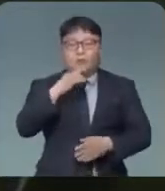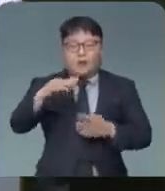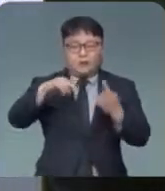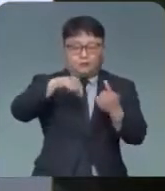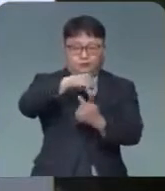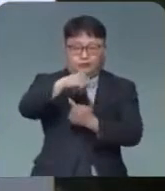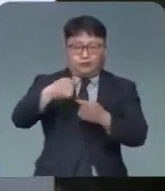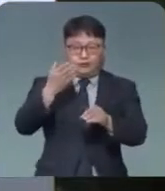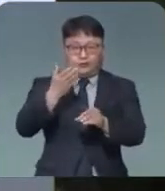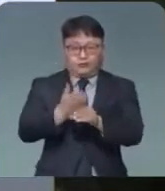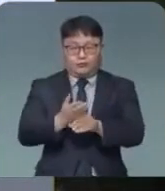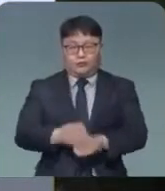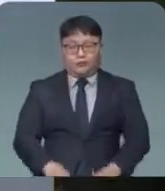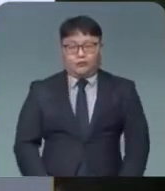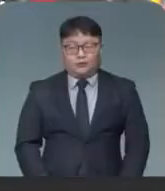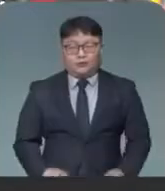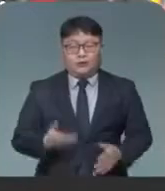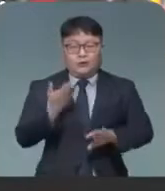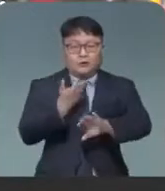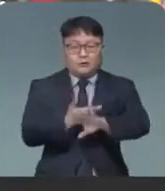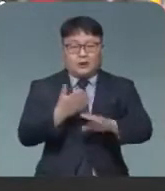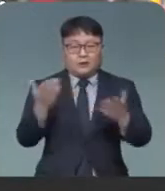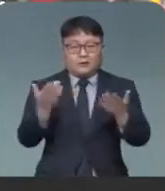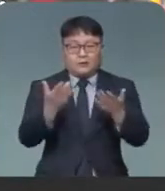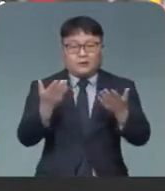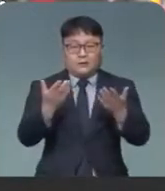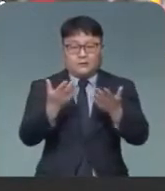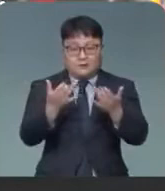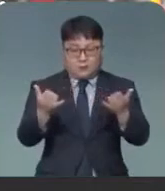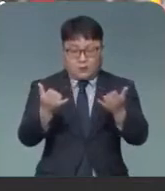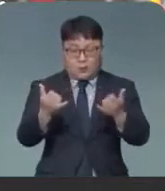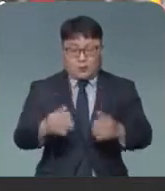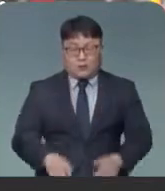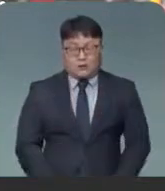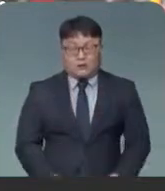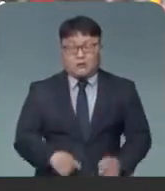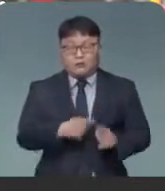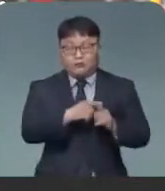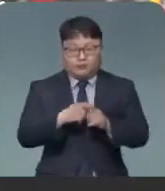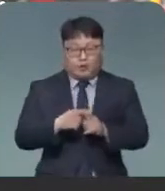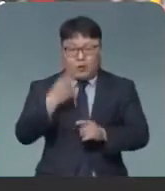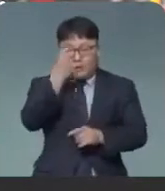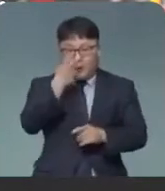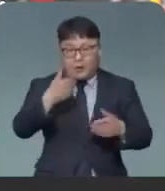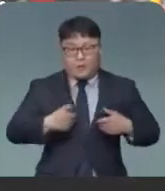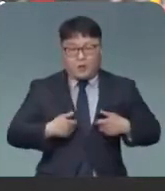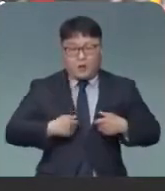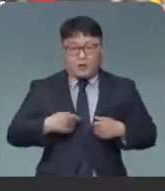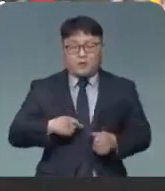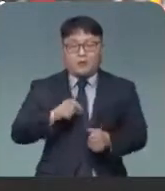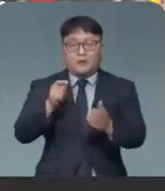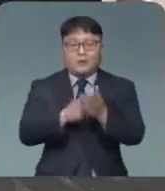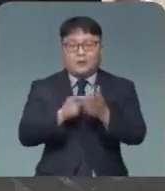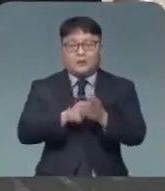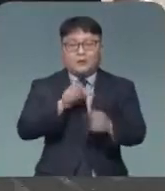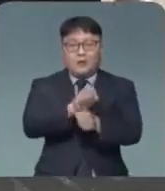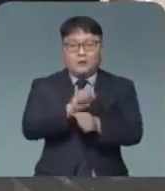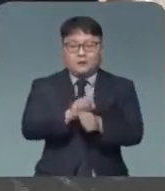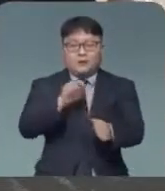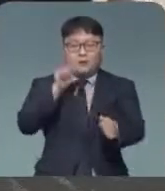운영됩니다. 외국인 노동자가 의무적으로 검사를 받도록 하는 내용의 긴급 행정명령도